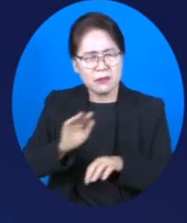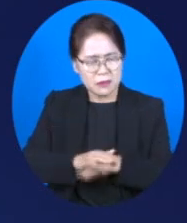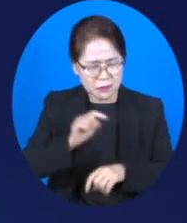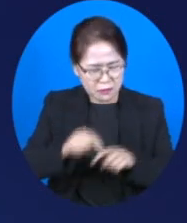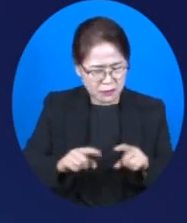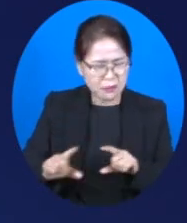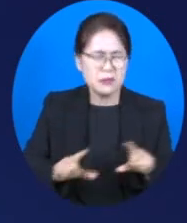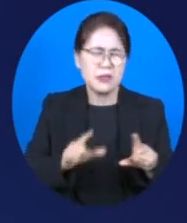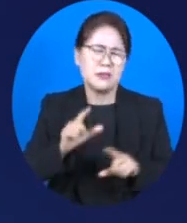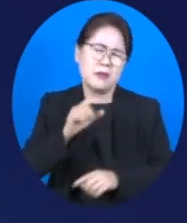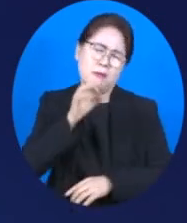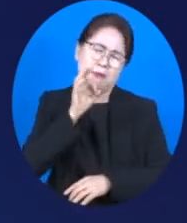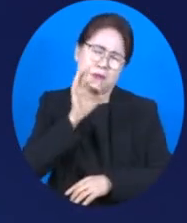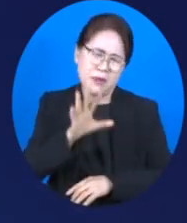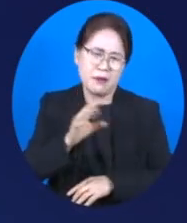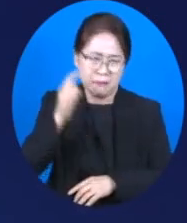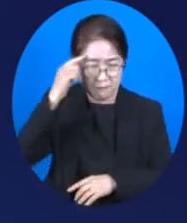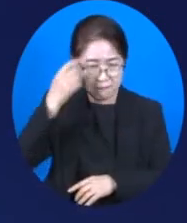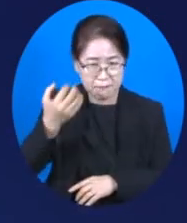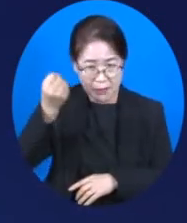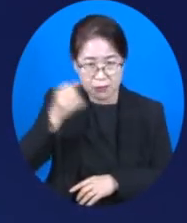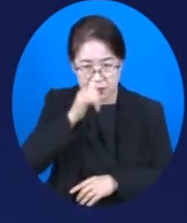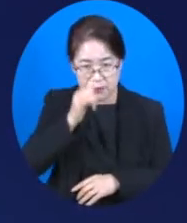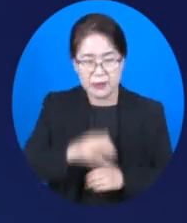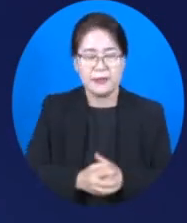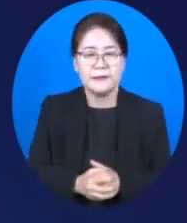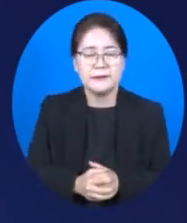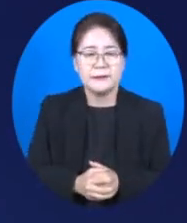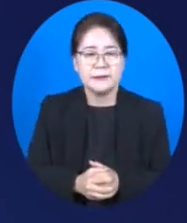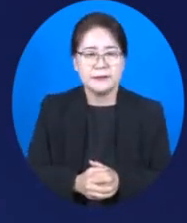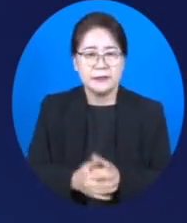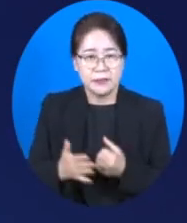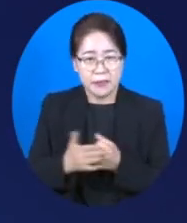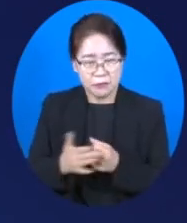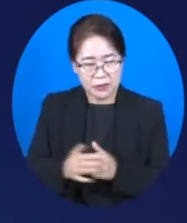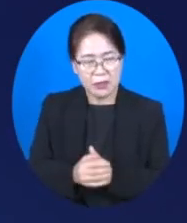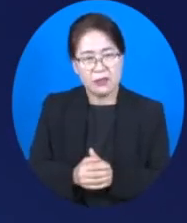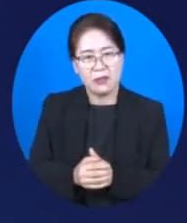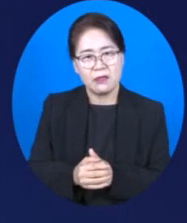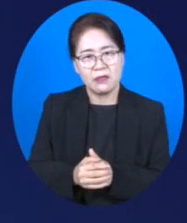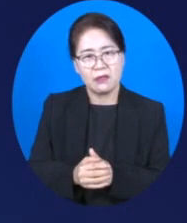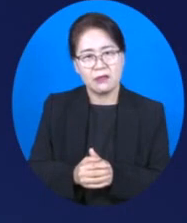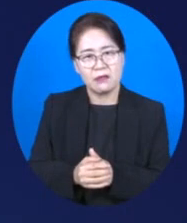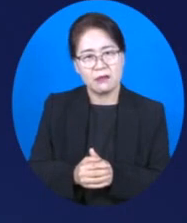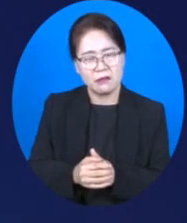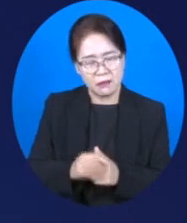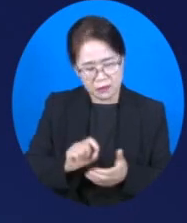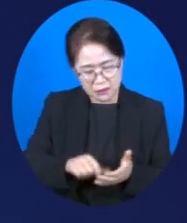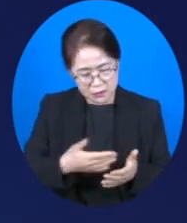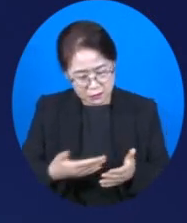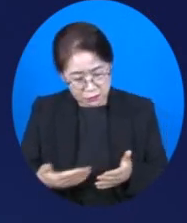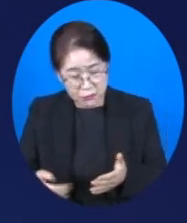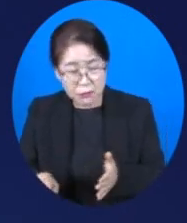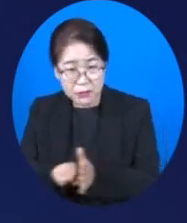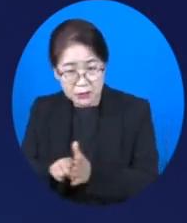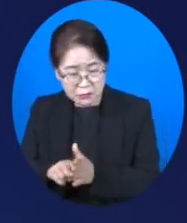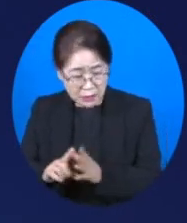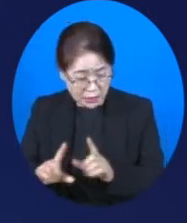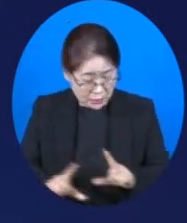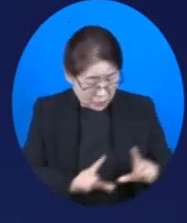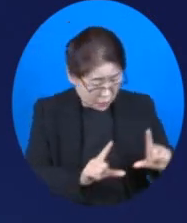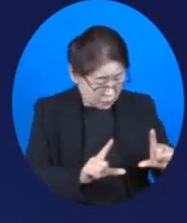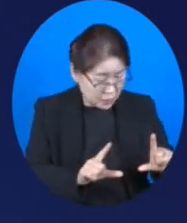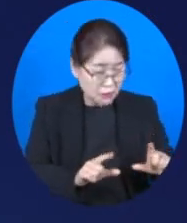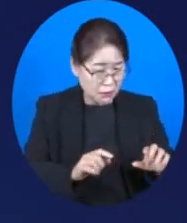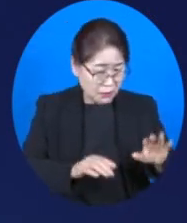불가능하다라고 하는 생각을 가지고 있습니다. 그래서 이제 날이 갈수록 우리의 신앙과 삶의 괴리